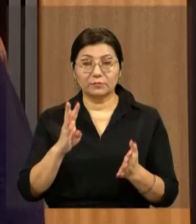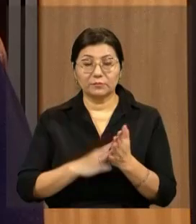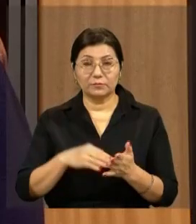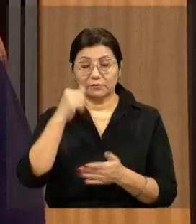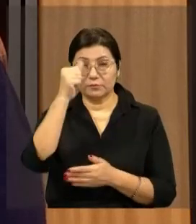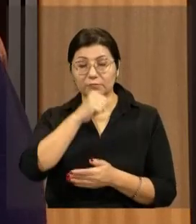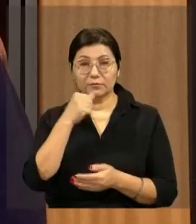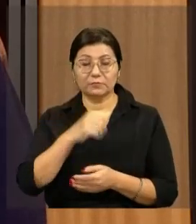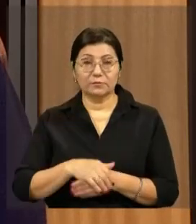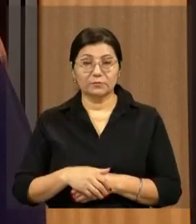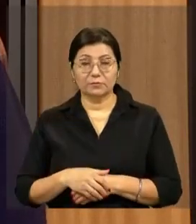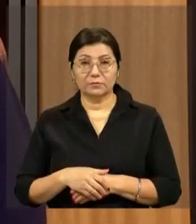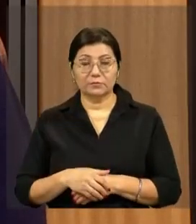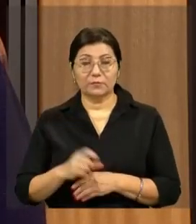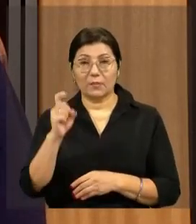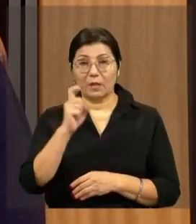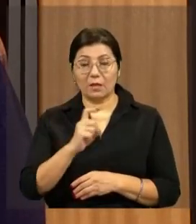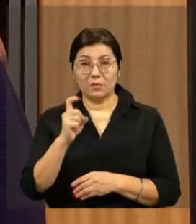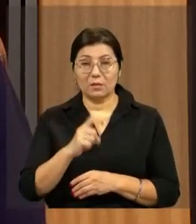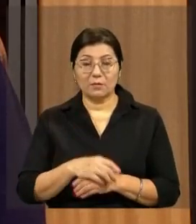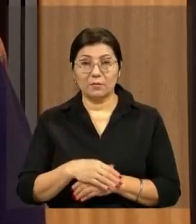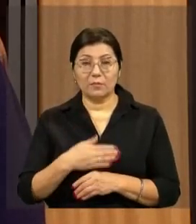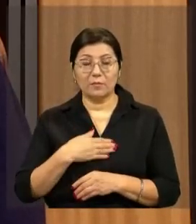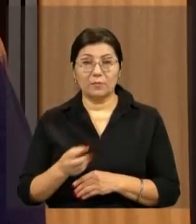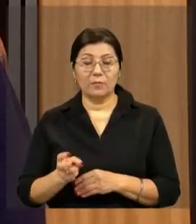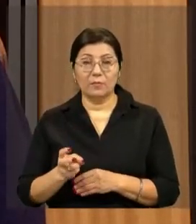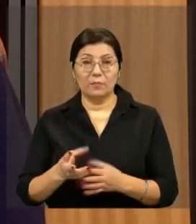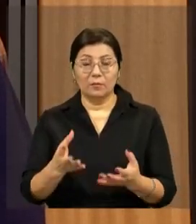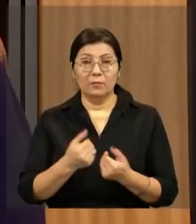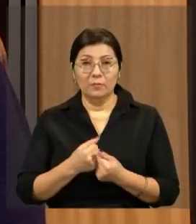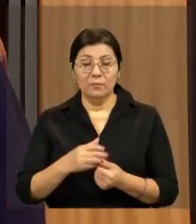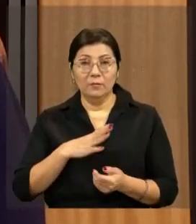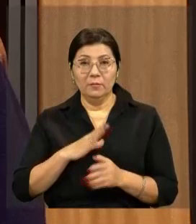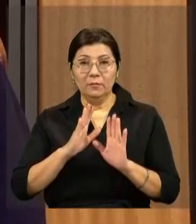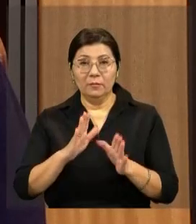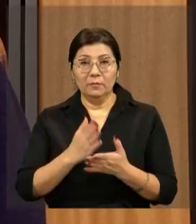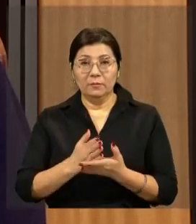год. Хозяйство, когда я принял, было только